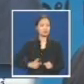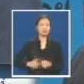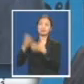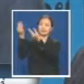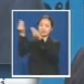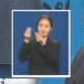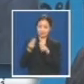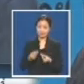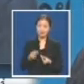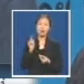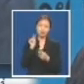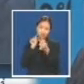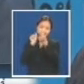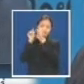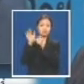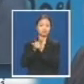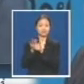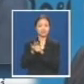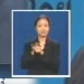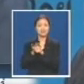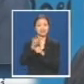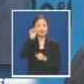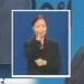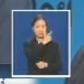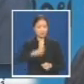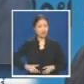านให้แก่พี่น้องประชาชนคนไทยทั้งประเทศ